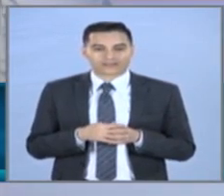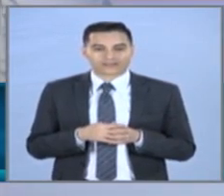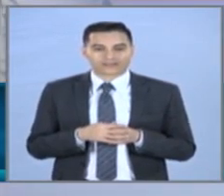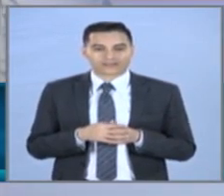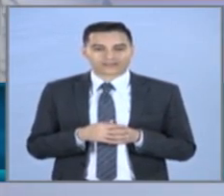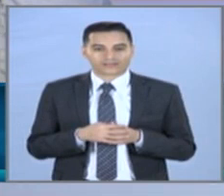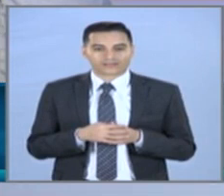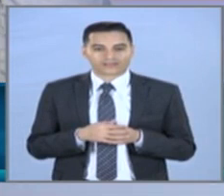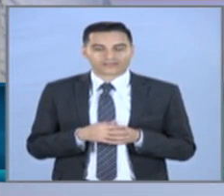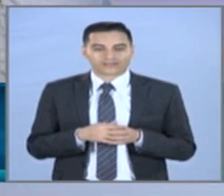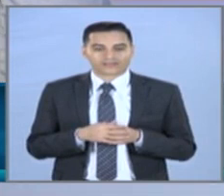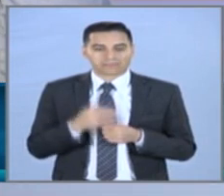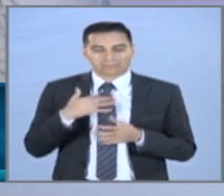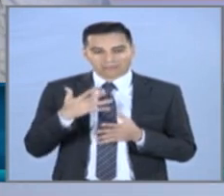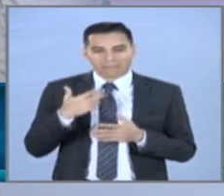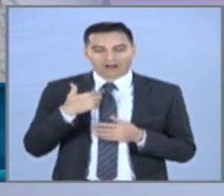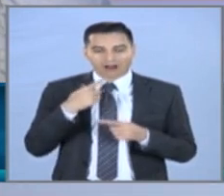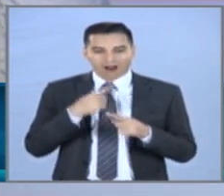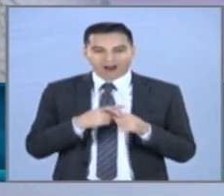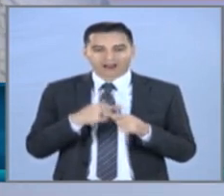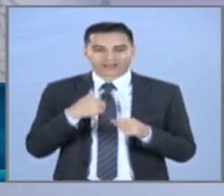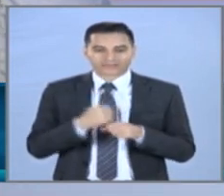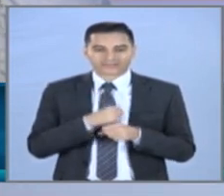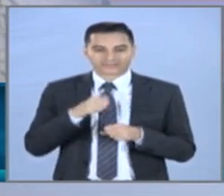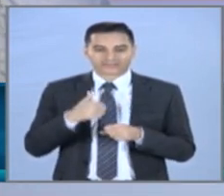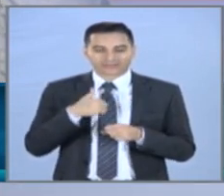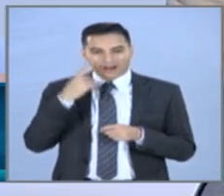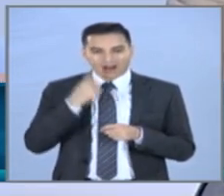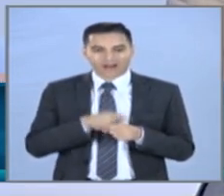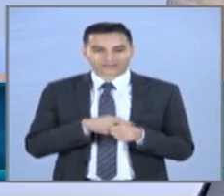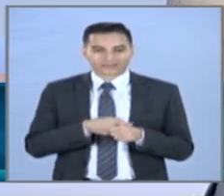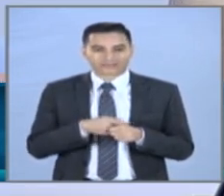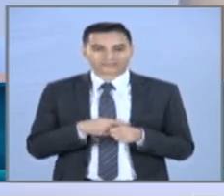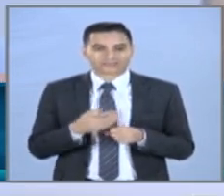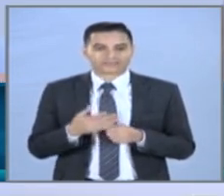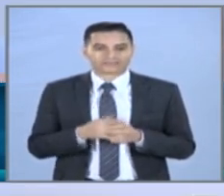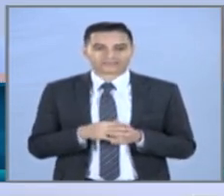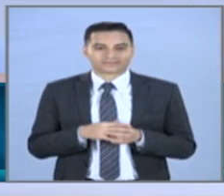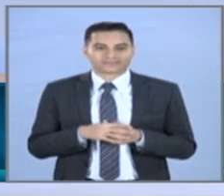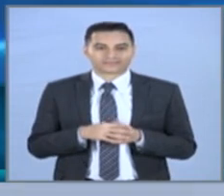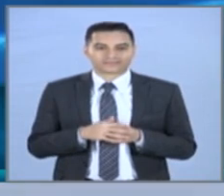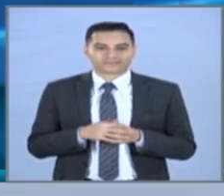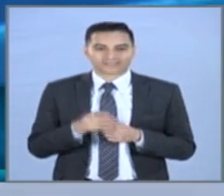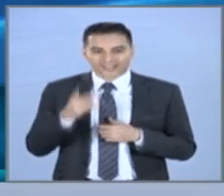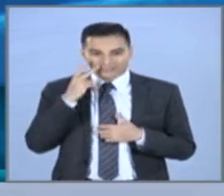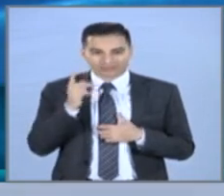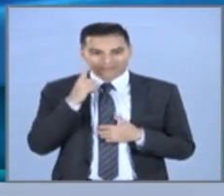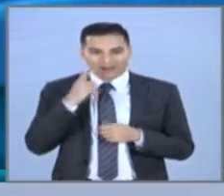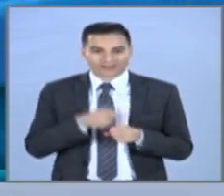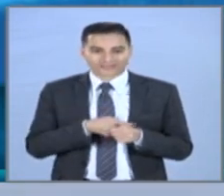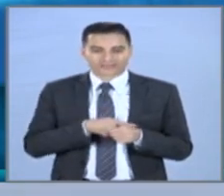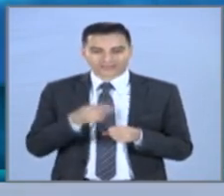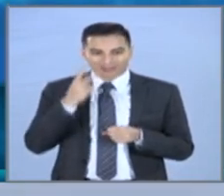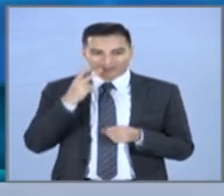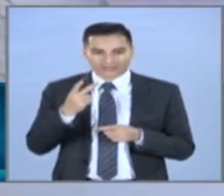عيوب كتيرة، بس ممكن تكون شايفة ان انا برضو في شوية عصبية. لا، هي مش شايفة انك عصبي، شايفة